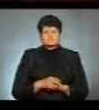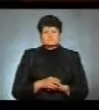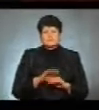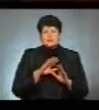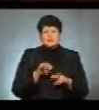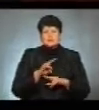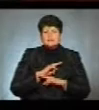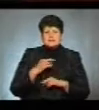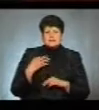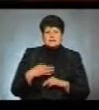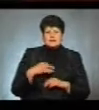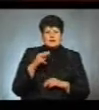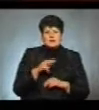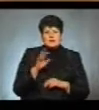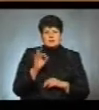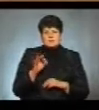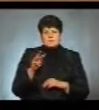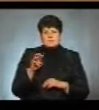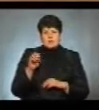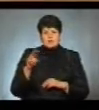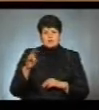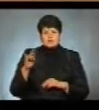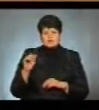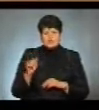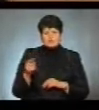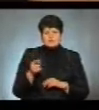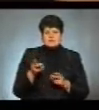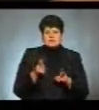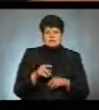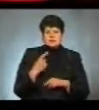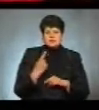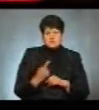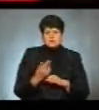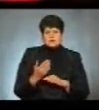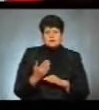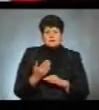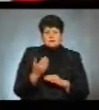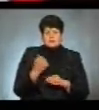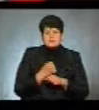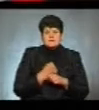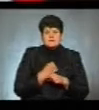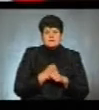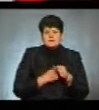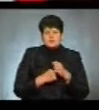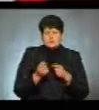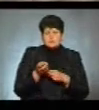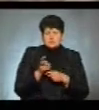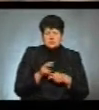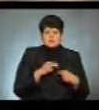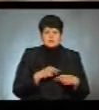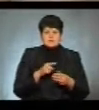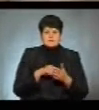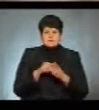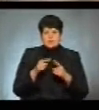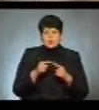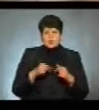Після смерті сина Лідія та Олександр Мельничуки з Тернополя залишилися одні. Напередодні Великодня до них прийшли працівники міської